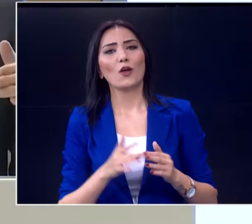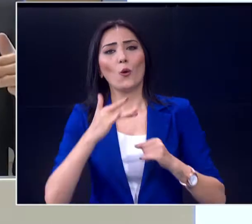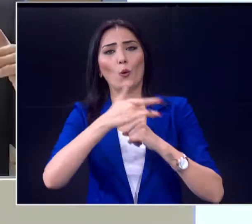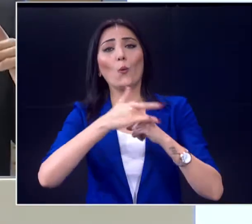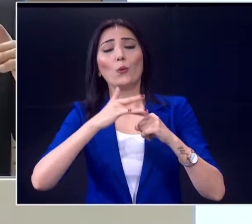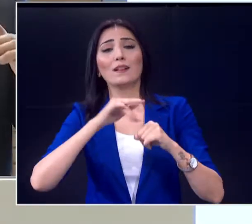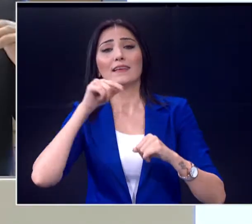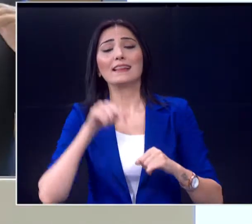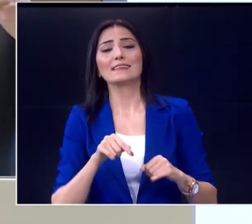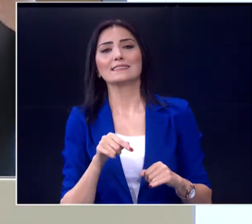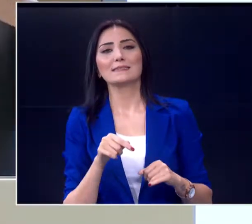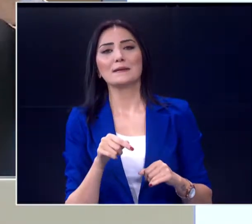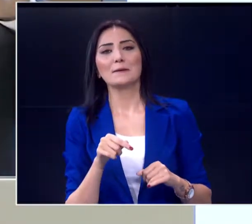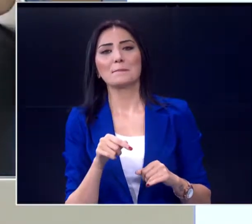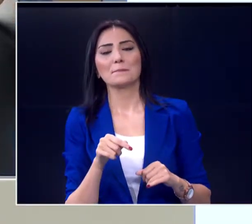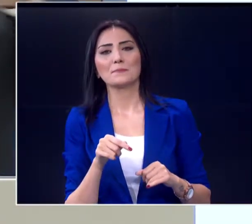ülkelerinin de